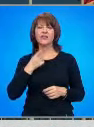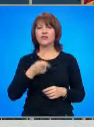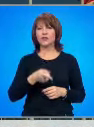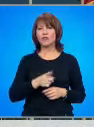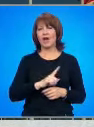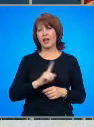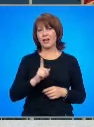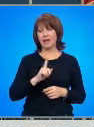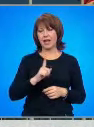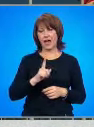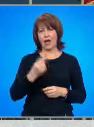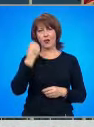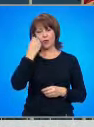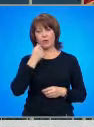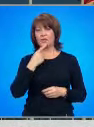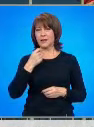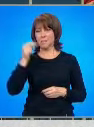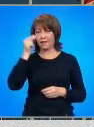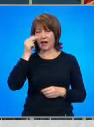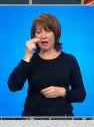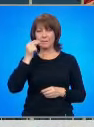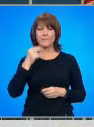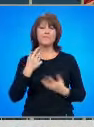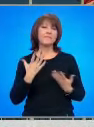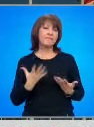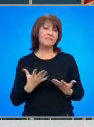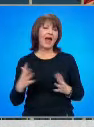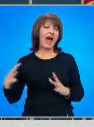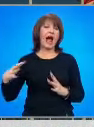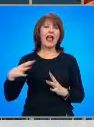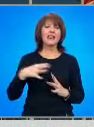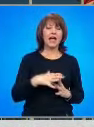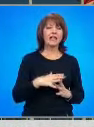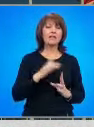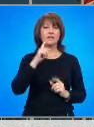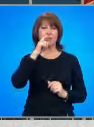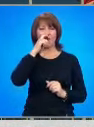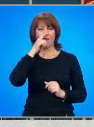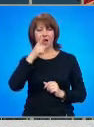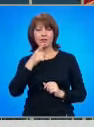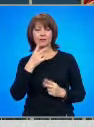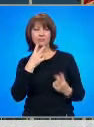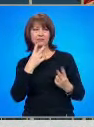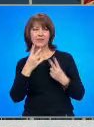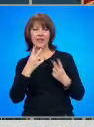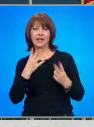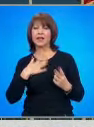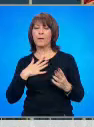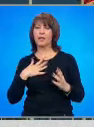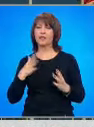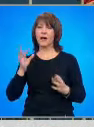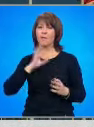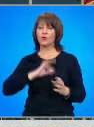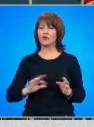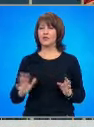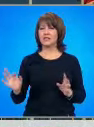България. От срещната страна казва да. Хибридните атаки са изключително важно нещо и те гледат да постигнат своите цели.